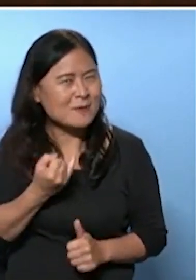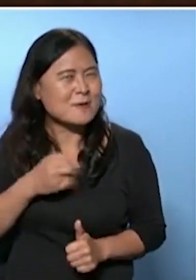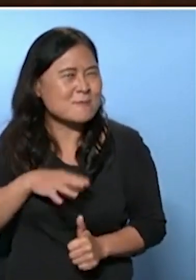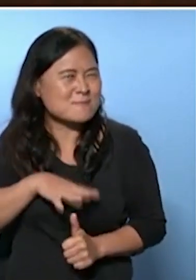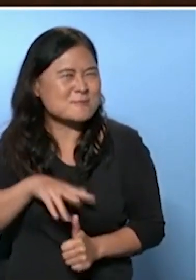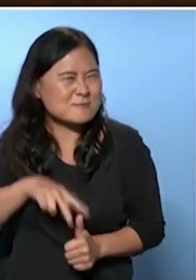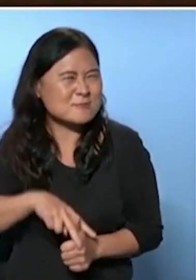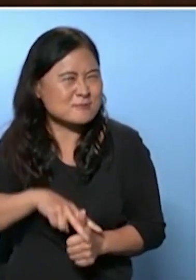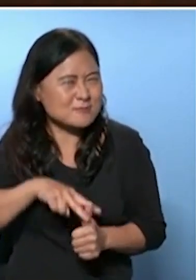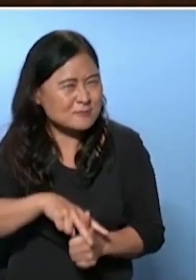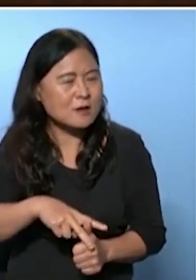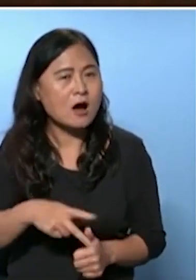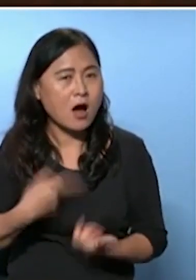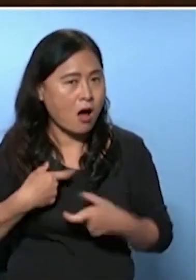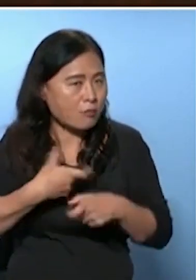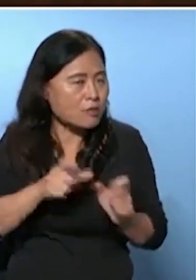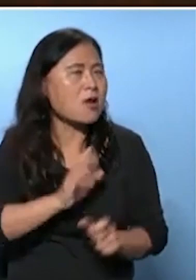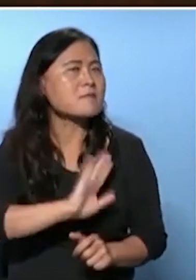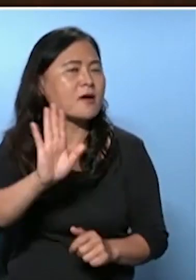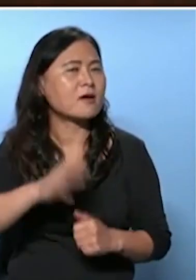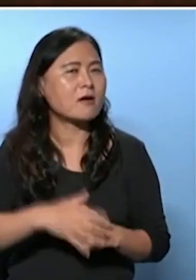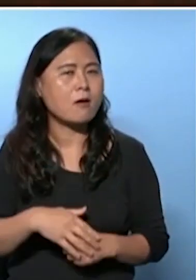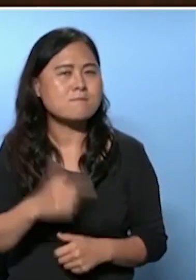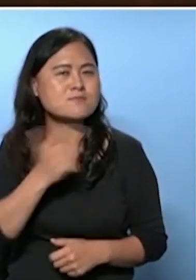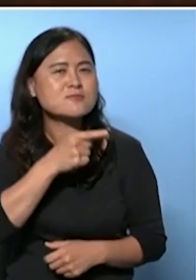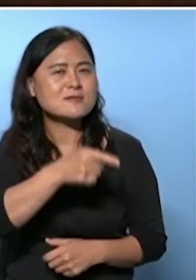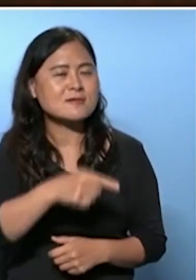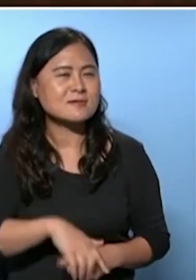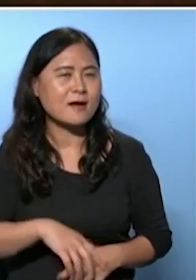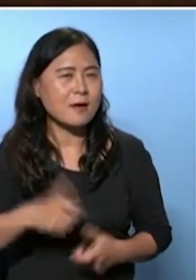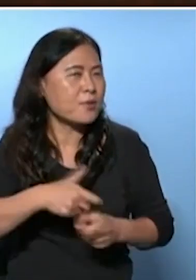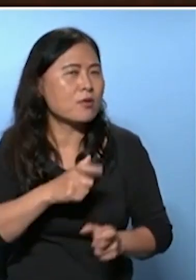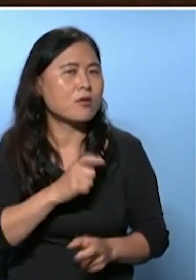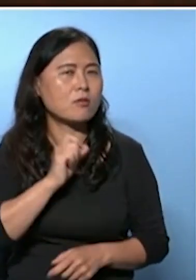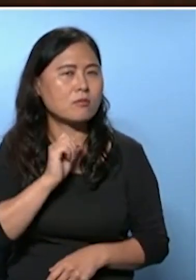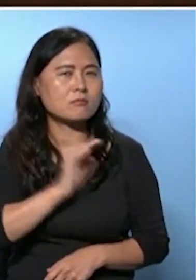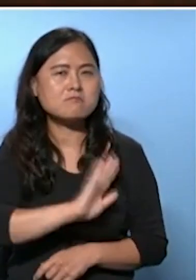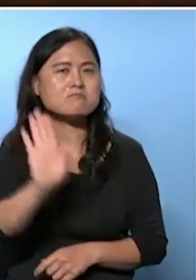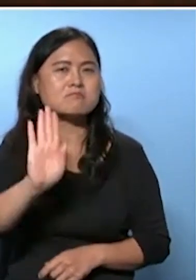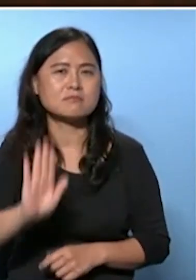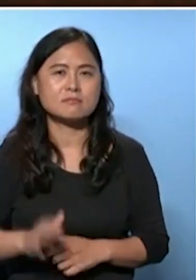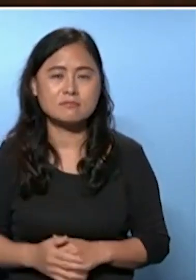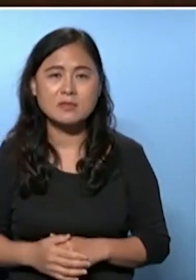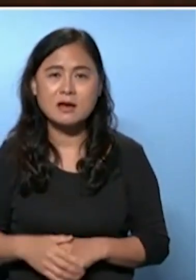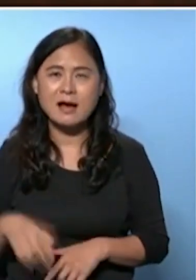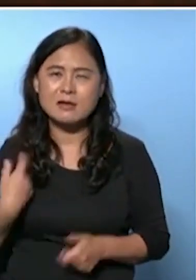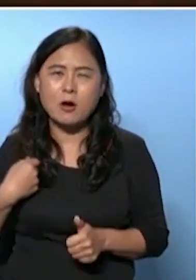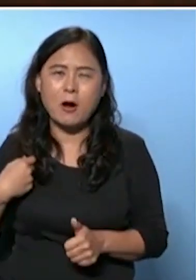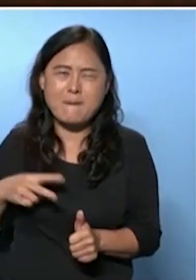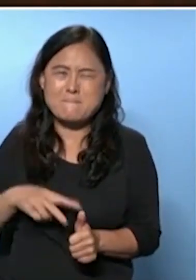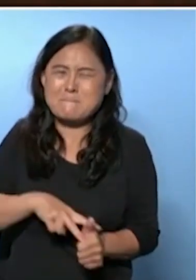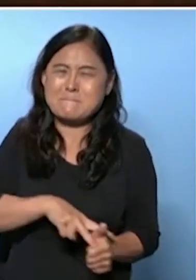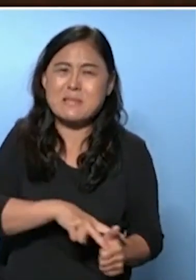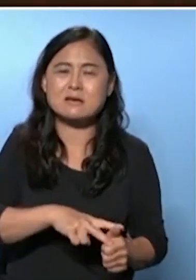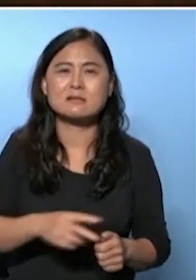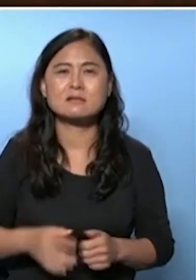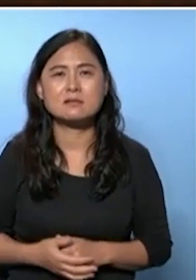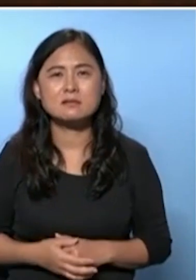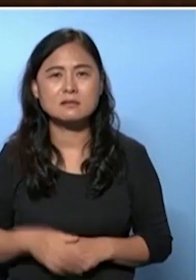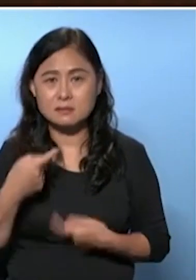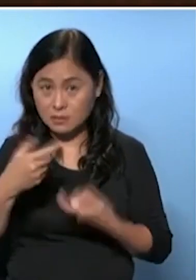整你的，我可以不出糧給你的，我不 like 你我就可以不出糧給你的啦，這種是脅